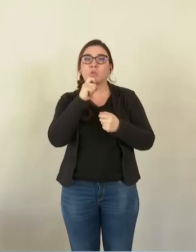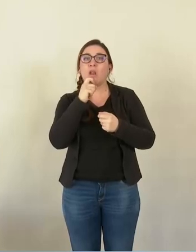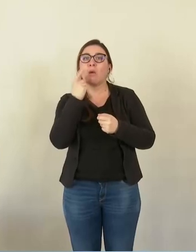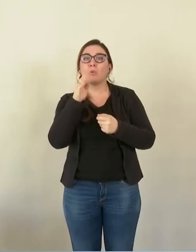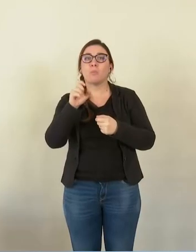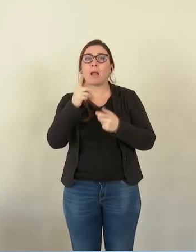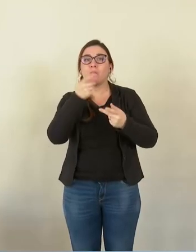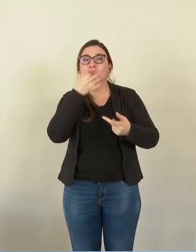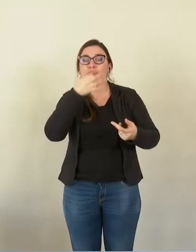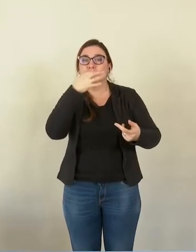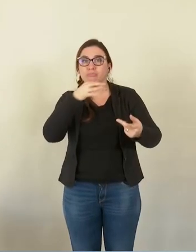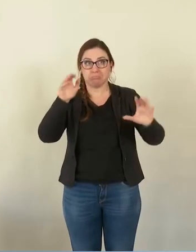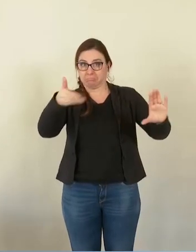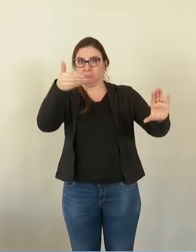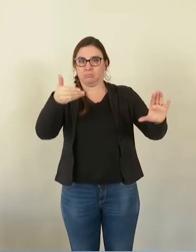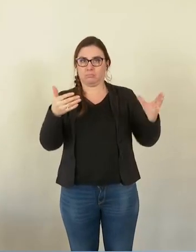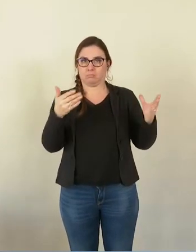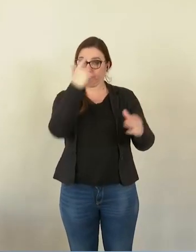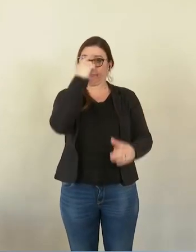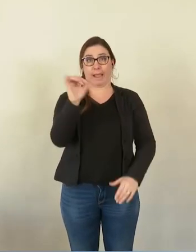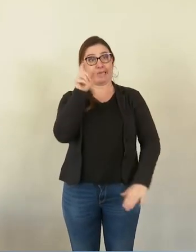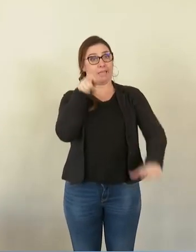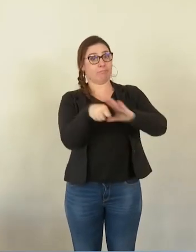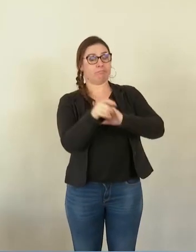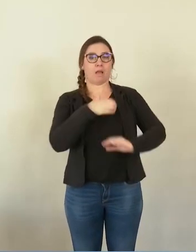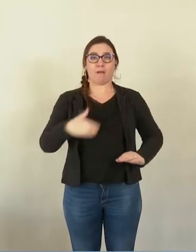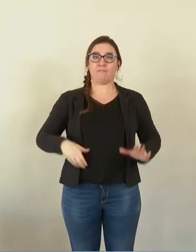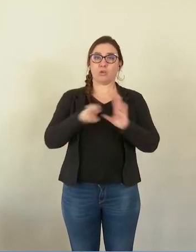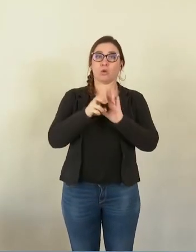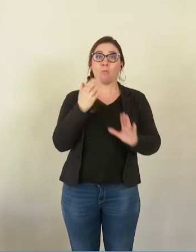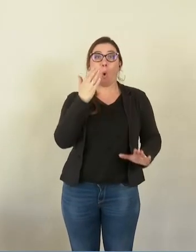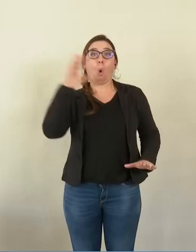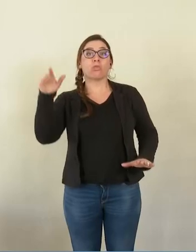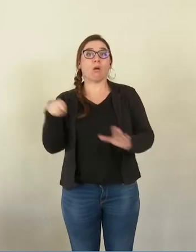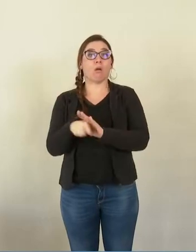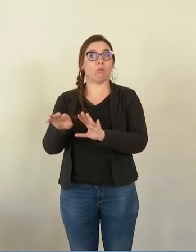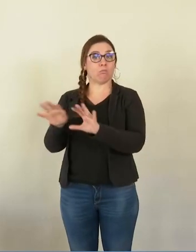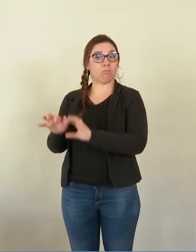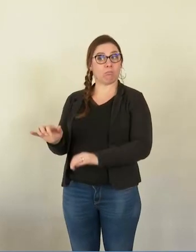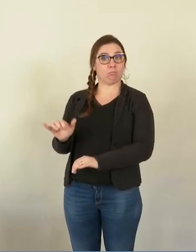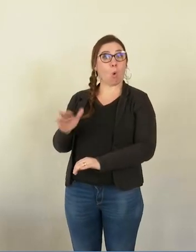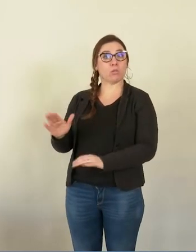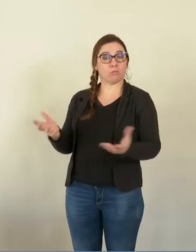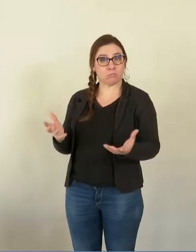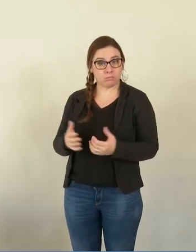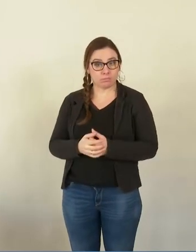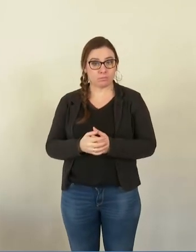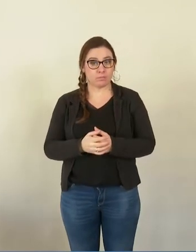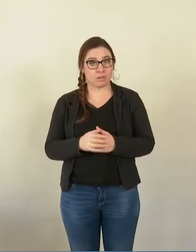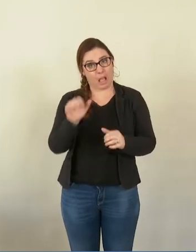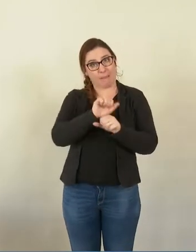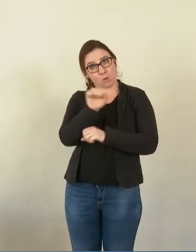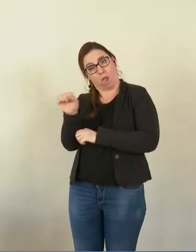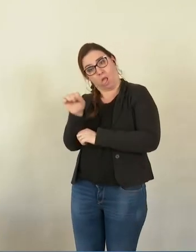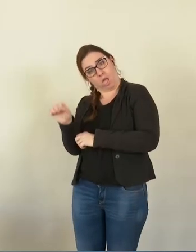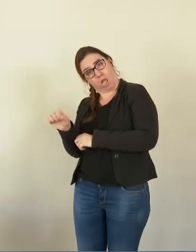présentait pour dire qui finance ville de Grenoble autre financement voilà les recette pardon j'ai la tête tourné